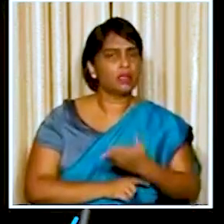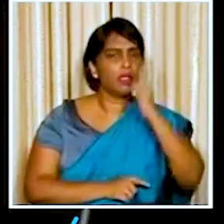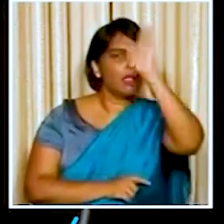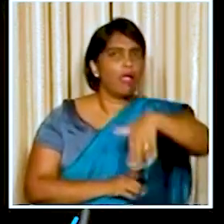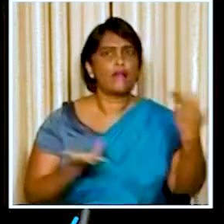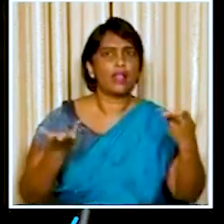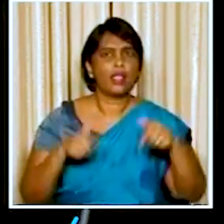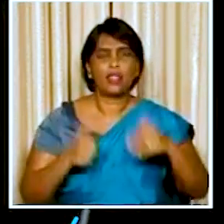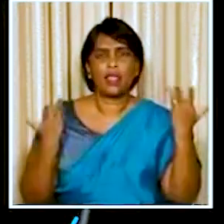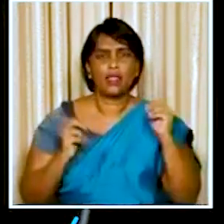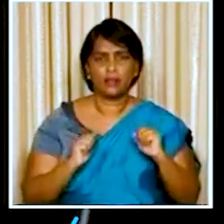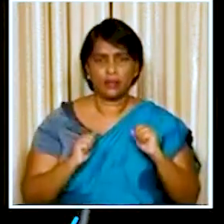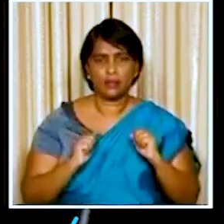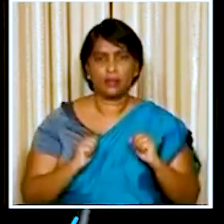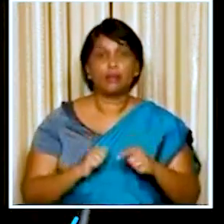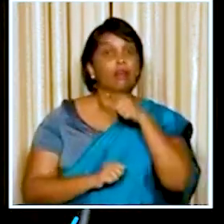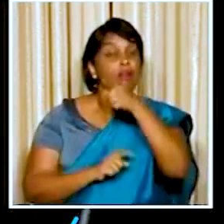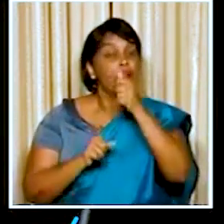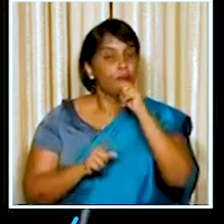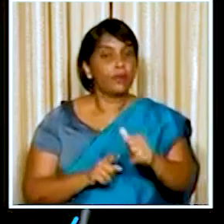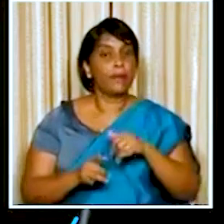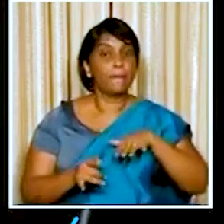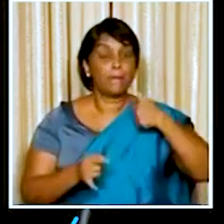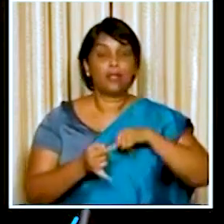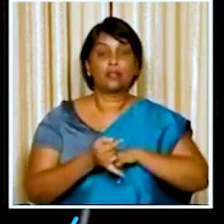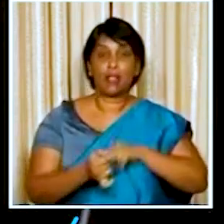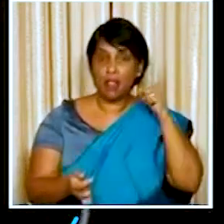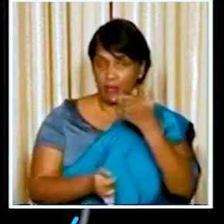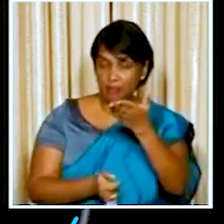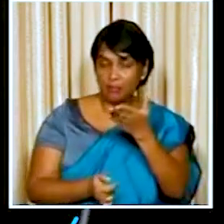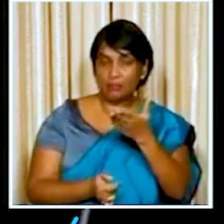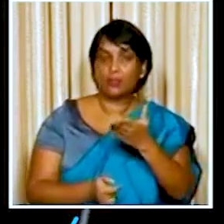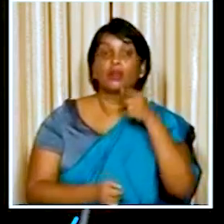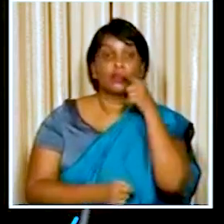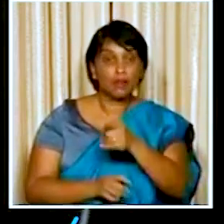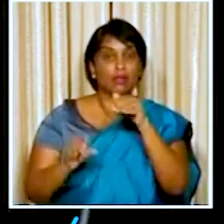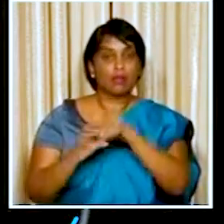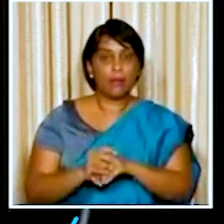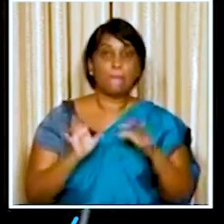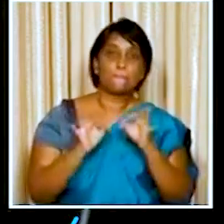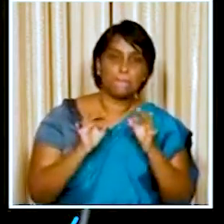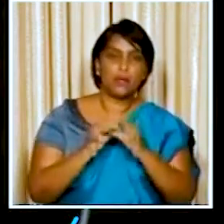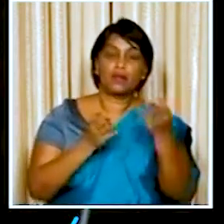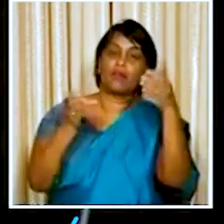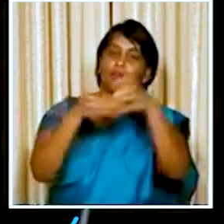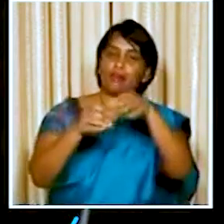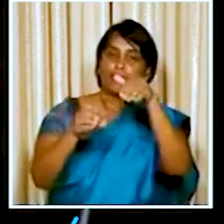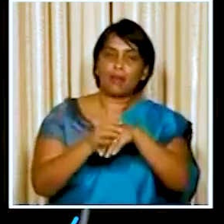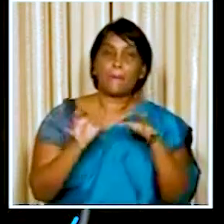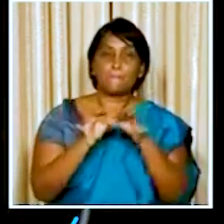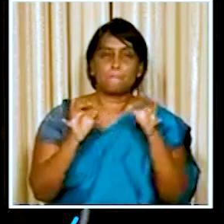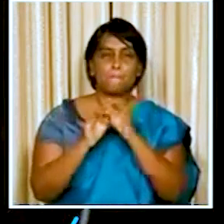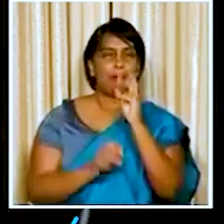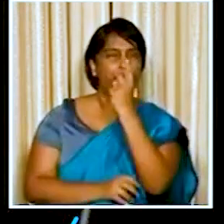එතුමා මෙතන නැත්තේ? අන්න ඒකයි වෙන්න ඕනේ. මාලේකම්. හරිද? මේකේ ඉන්න බණ්ඩාරලා ඔය පැත්තේ ඉන්නවා බණ්ඩාරලා